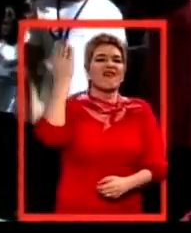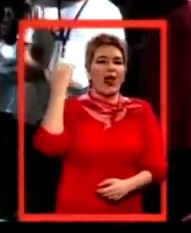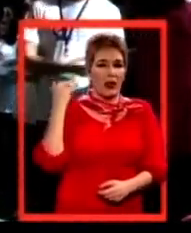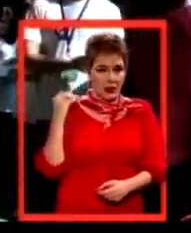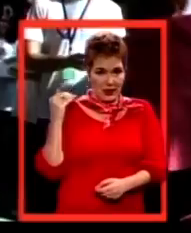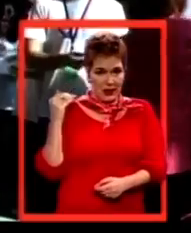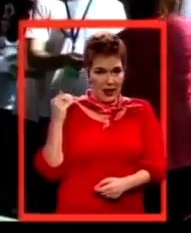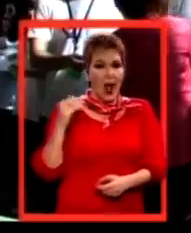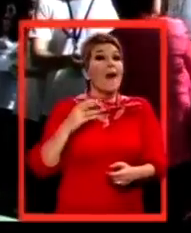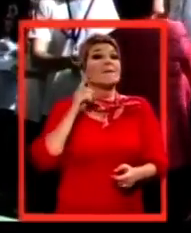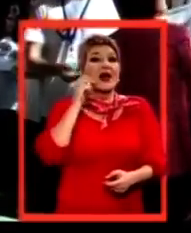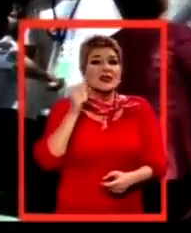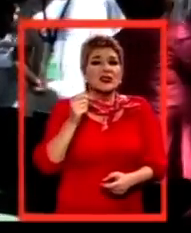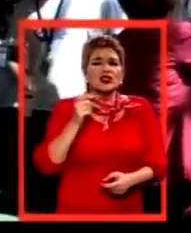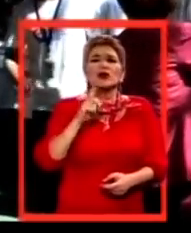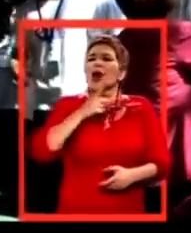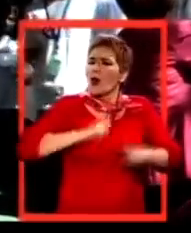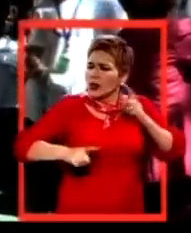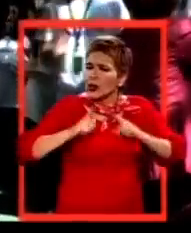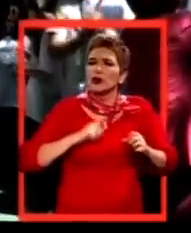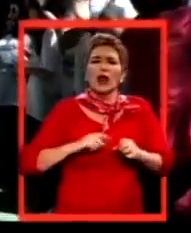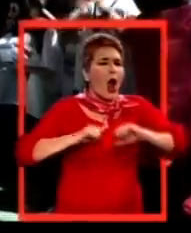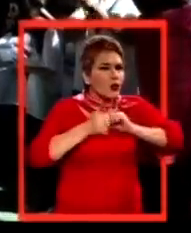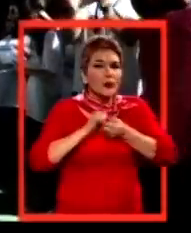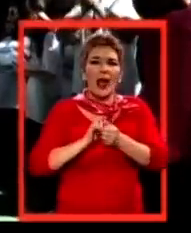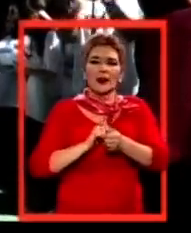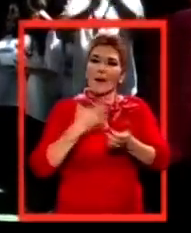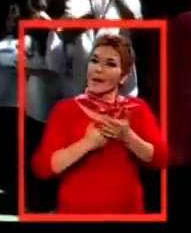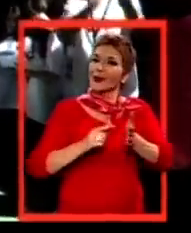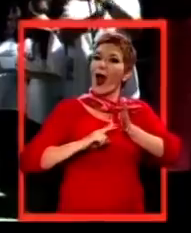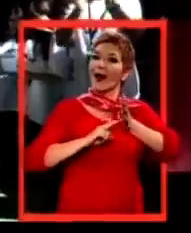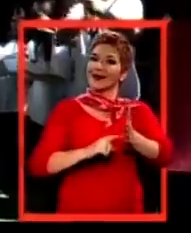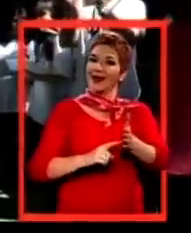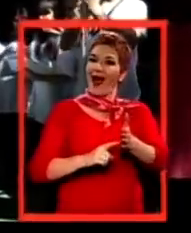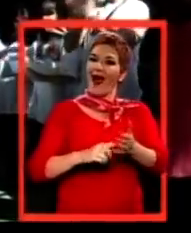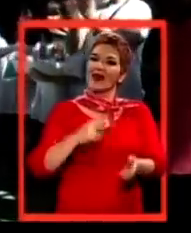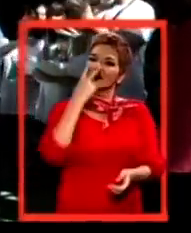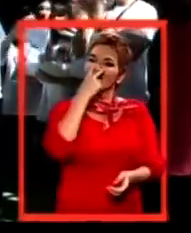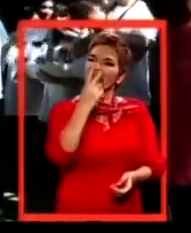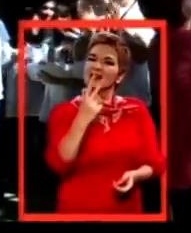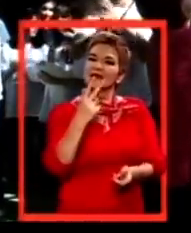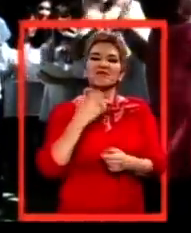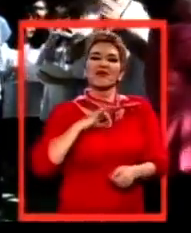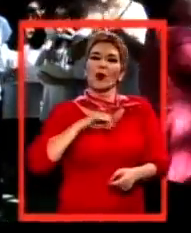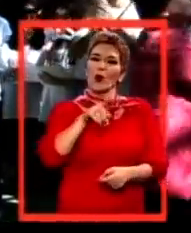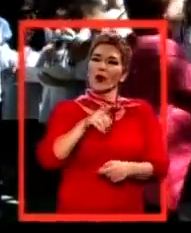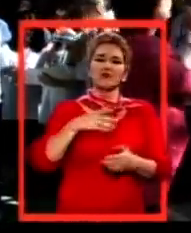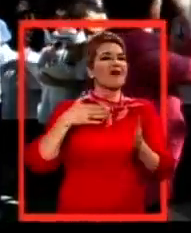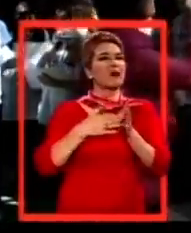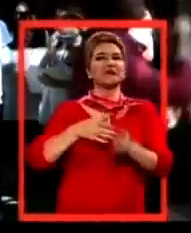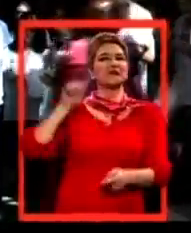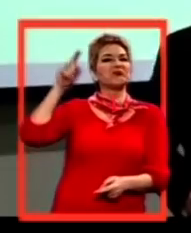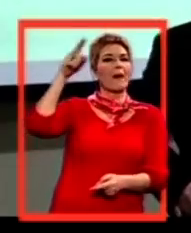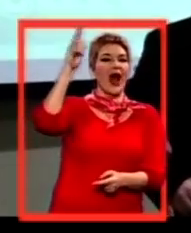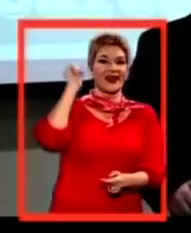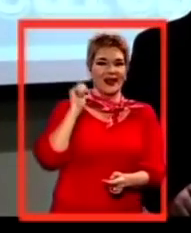pentru că nu au precupețit niciun efort ca să ne arate nouă cât de departe se poate ajunge. Bună ziua